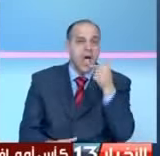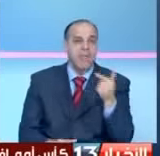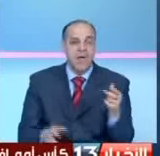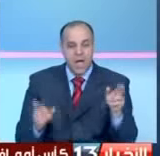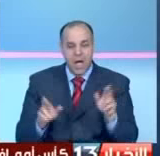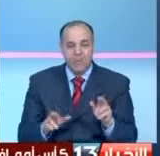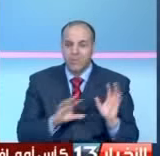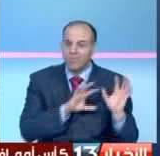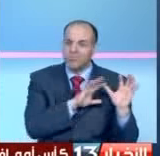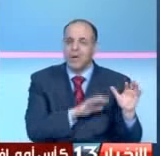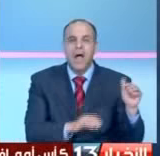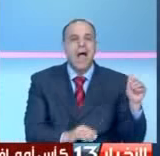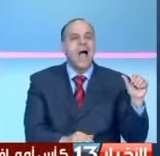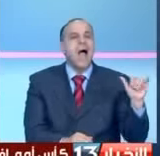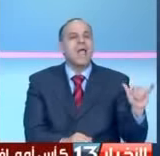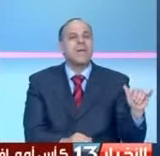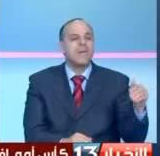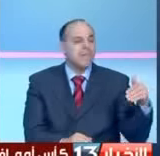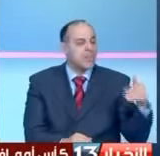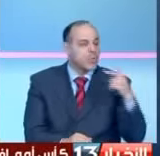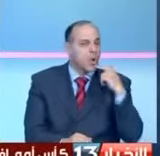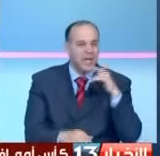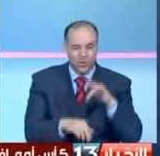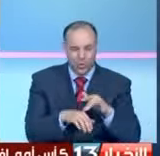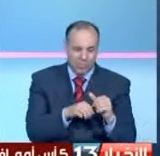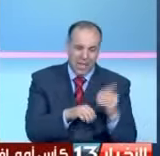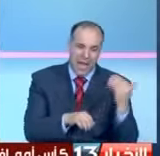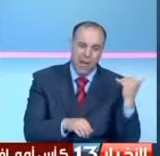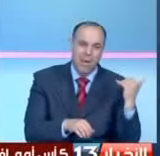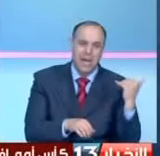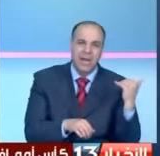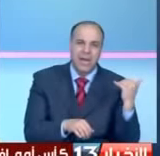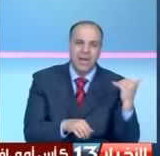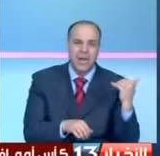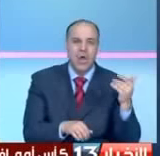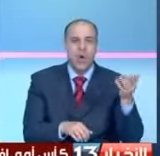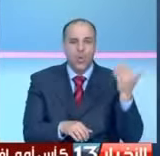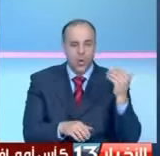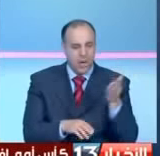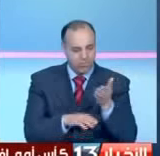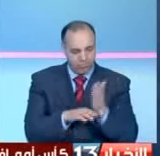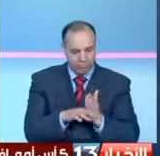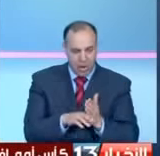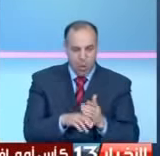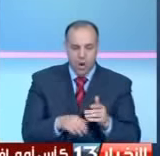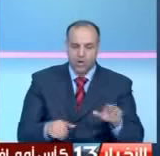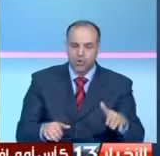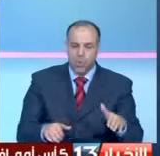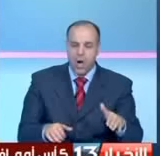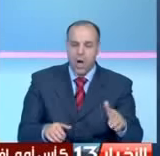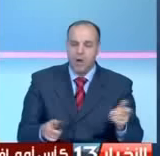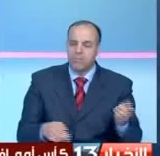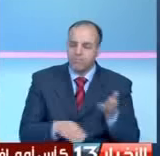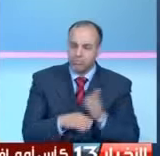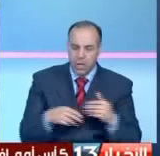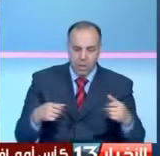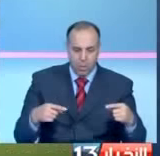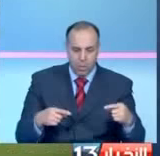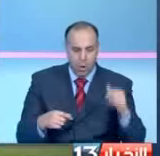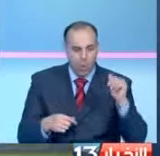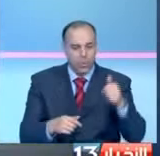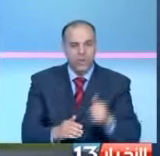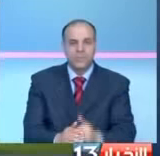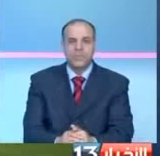عودة الحارس أيمن المثلوثي بعد الإصابة التي تعرض لها لتكون كل العناصر متاحة لدى الإطار الفني في لقاء